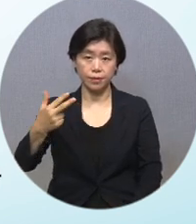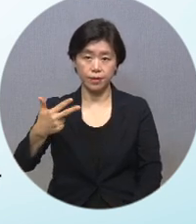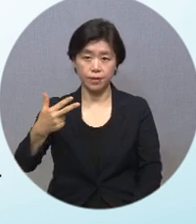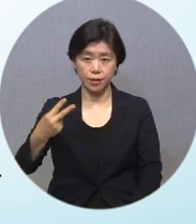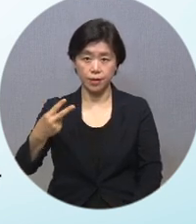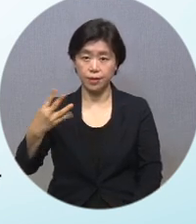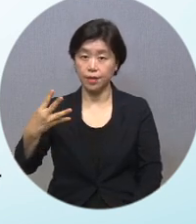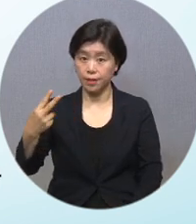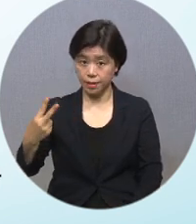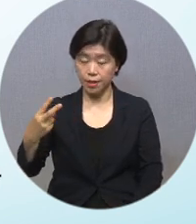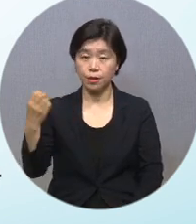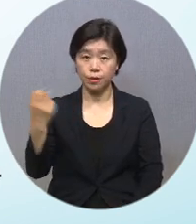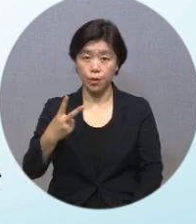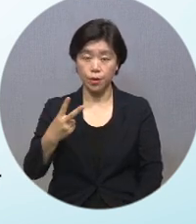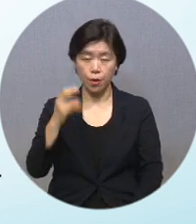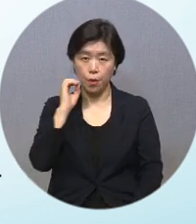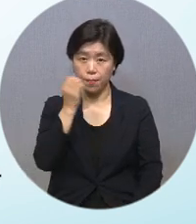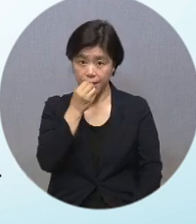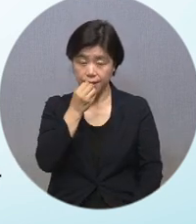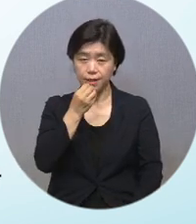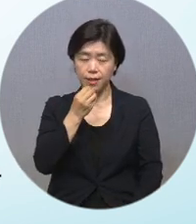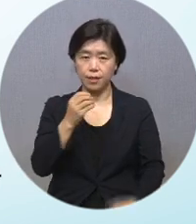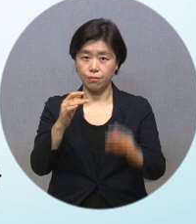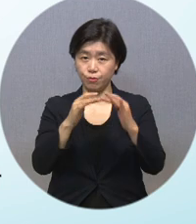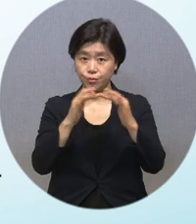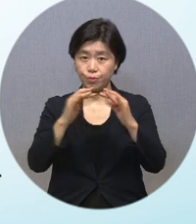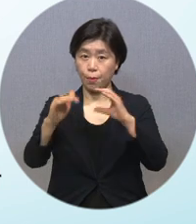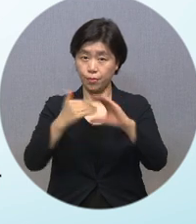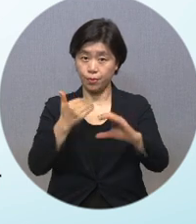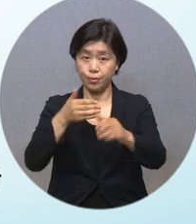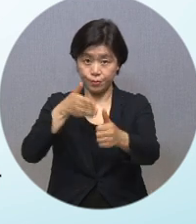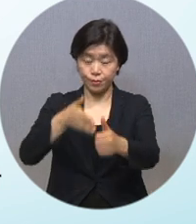070-7733-7242 또는 하단의 홈페이지로 참여하면